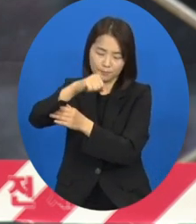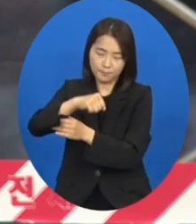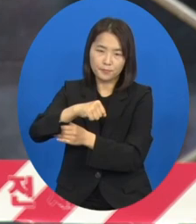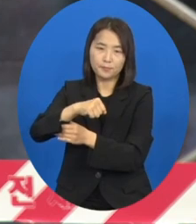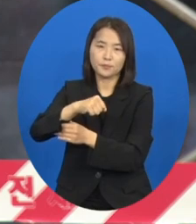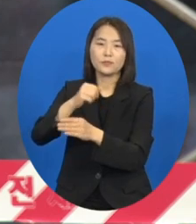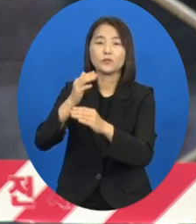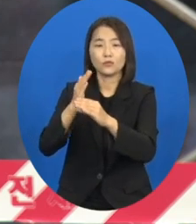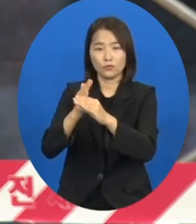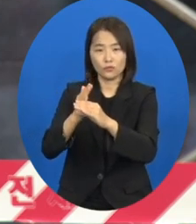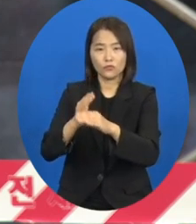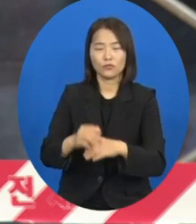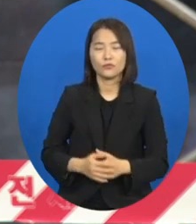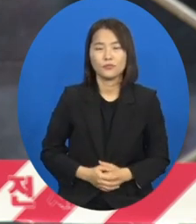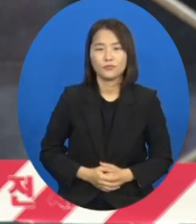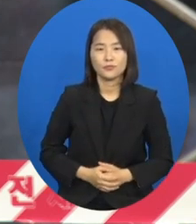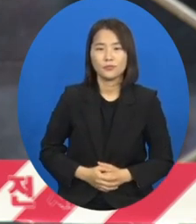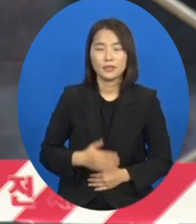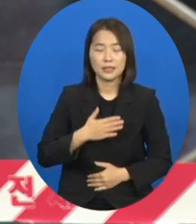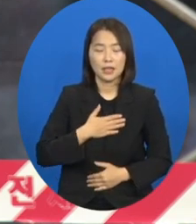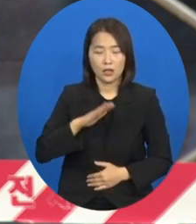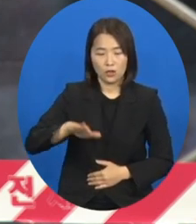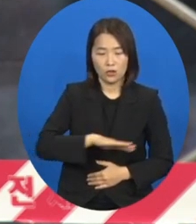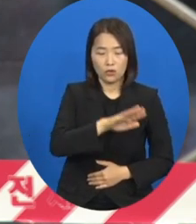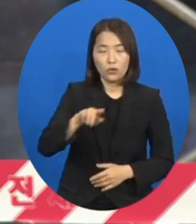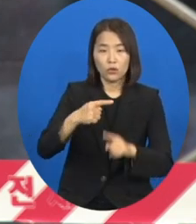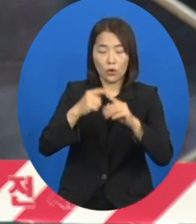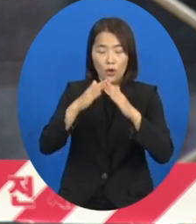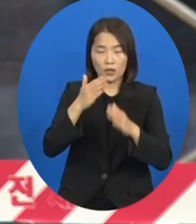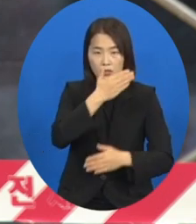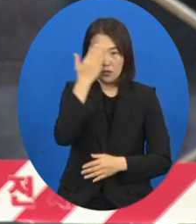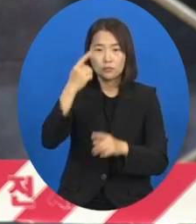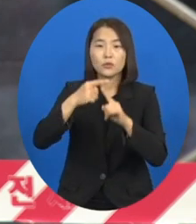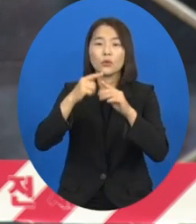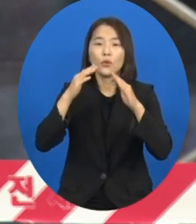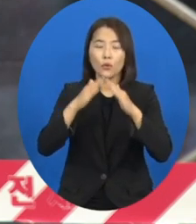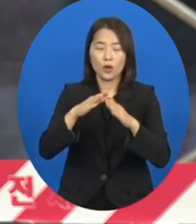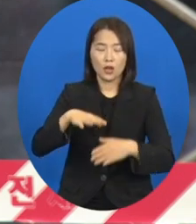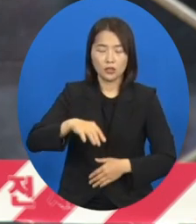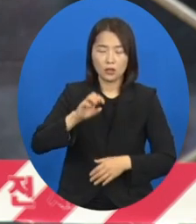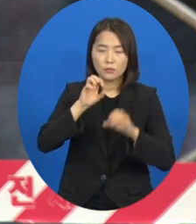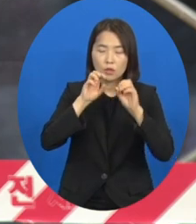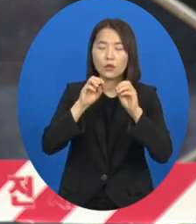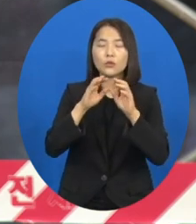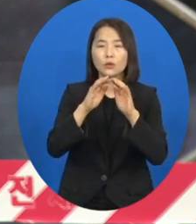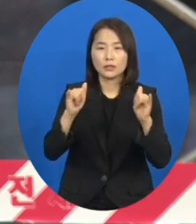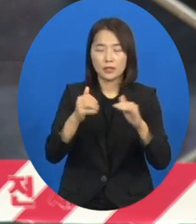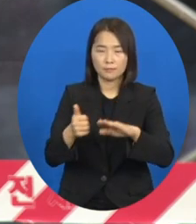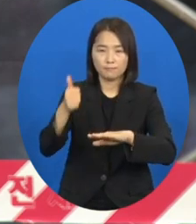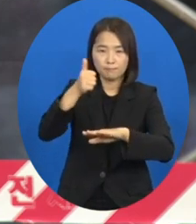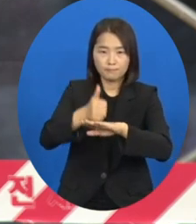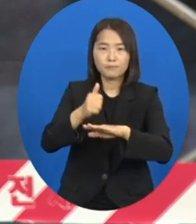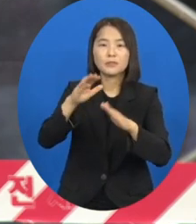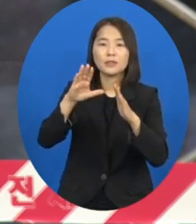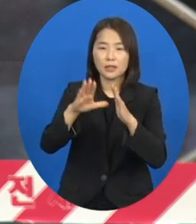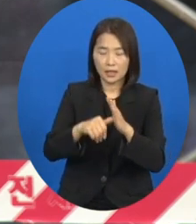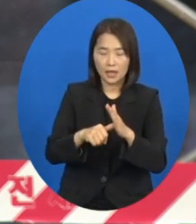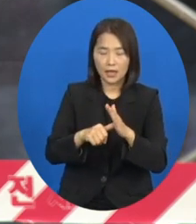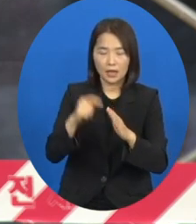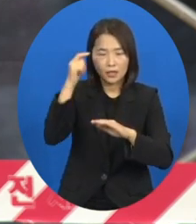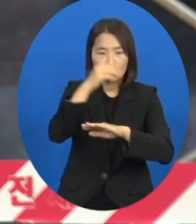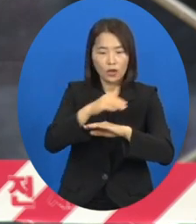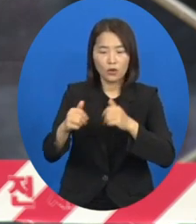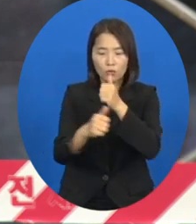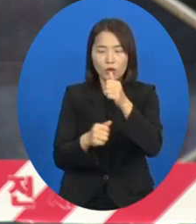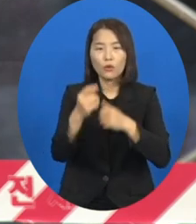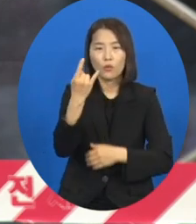계십니다. 제가 선한 목자 교회 젊은이 교회 처음 전도사 사역을 시작할 때 기획위원회라는